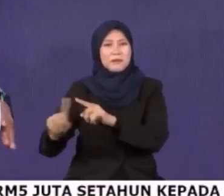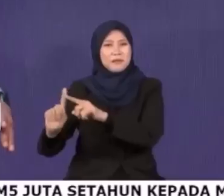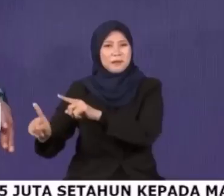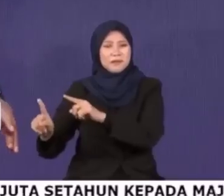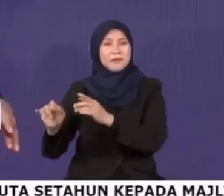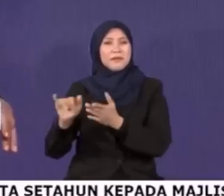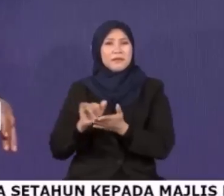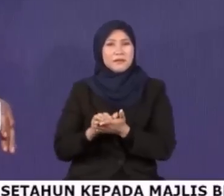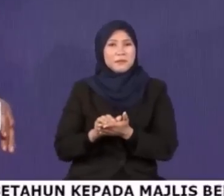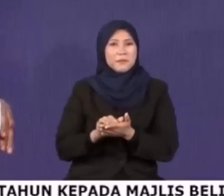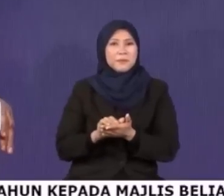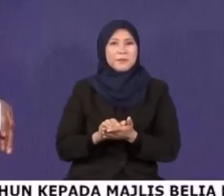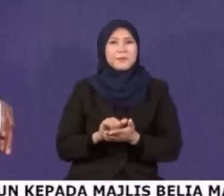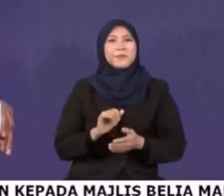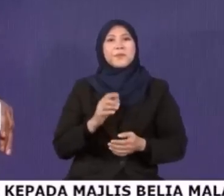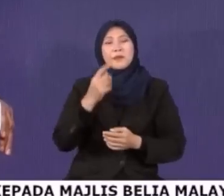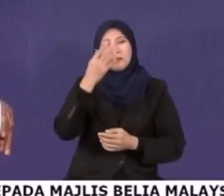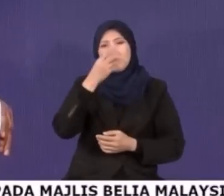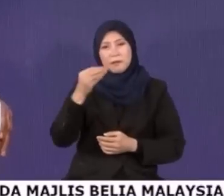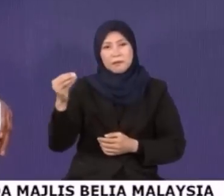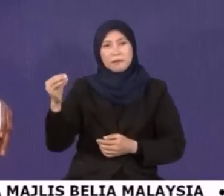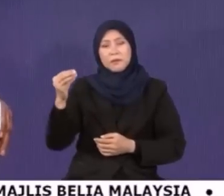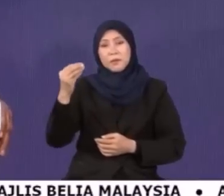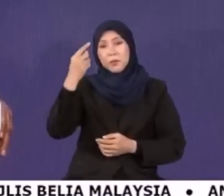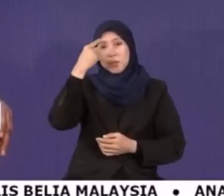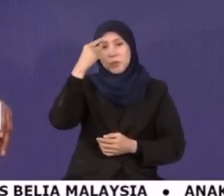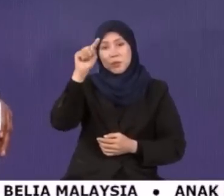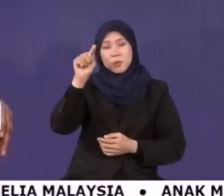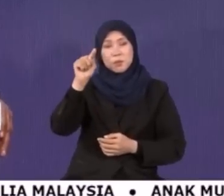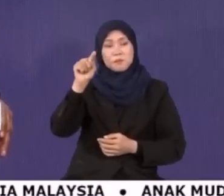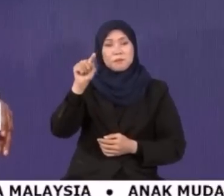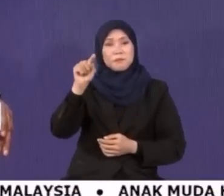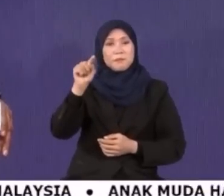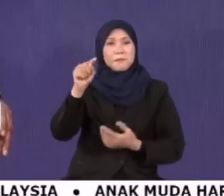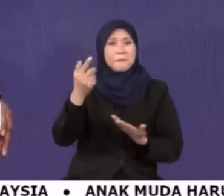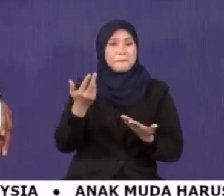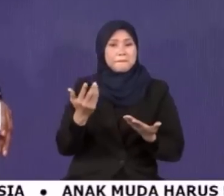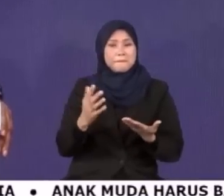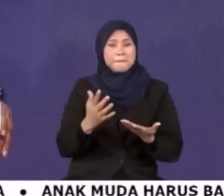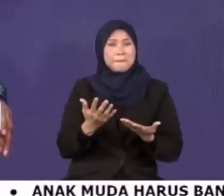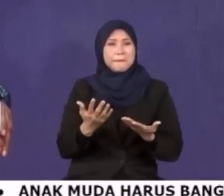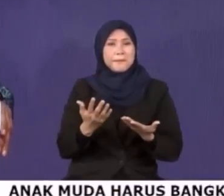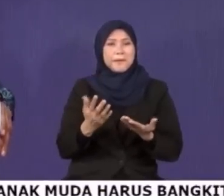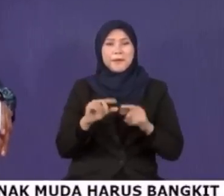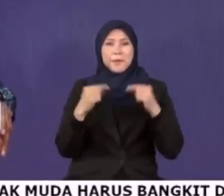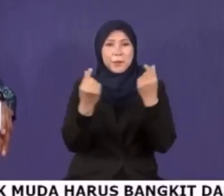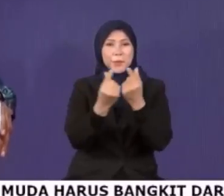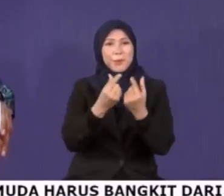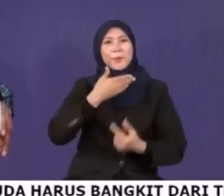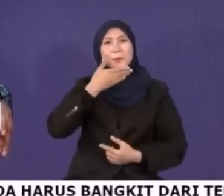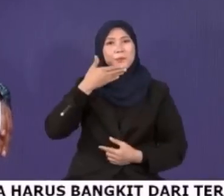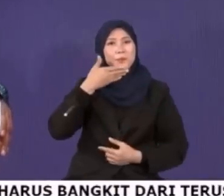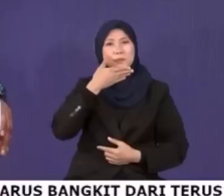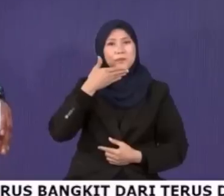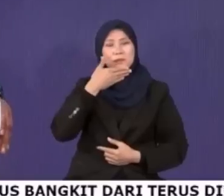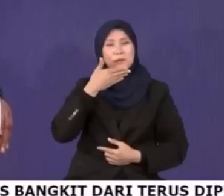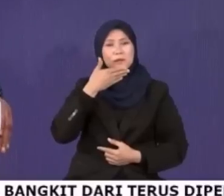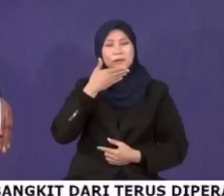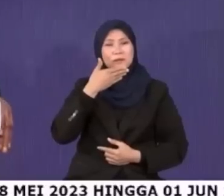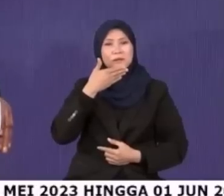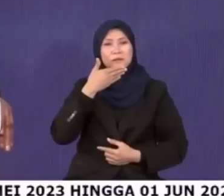percobaan-percobaan untuk memerangkap anak-anak muda dalam pemikiran